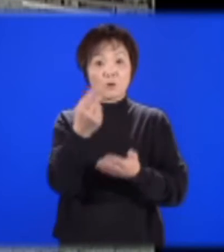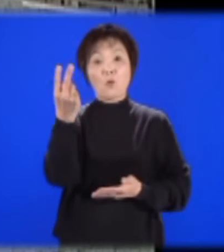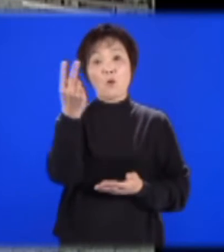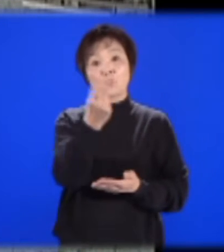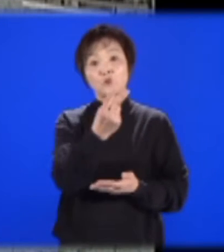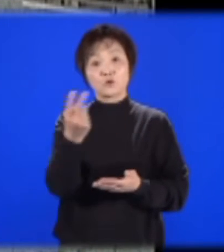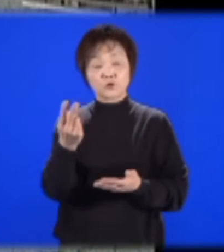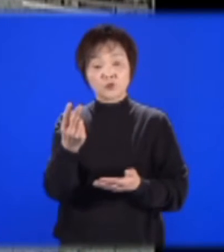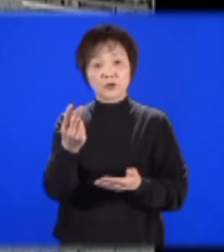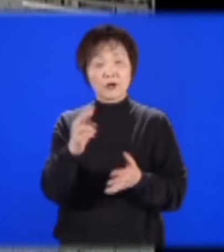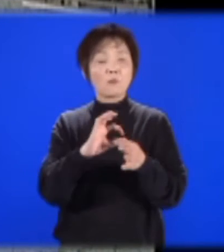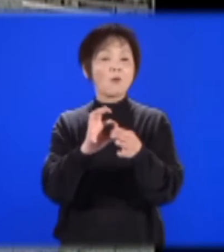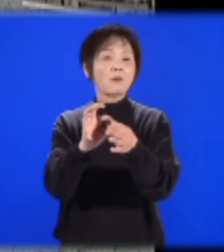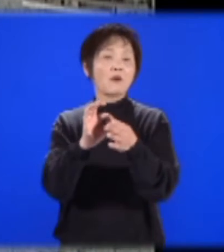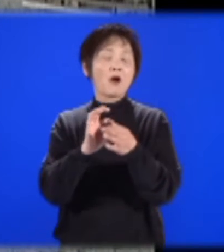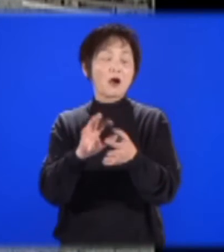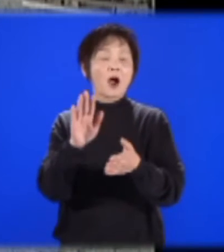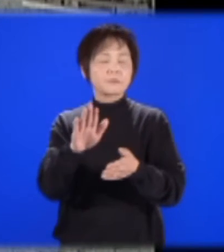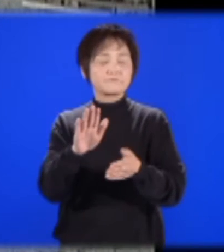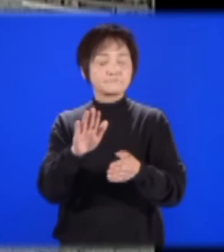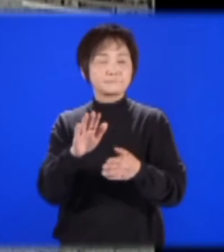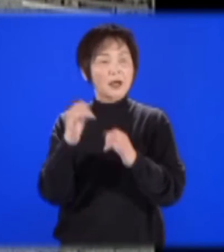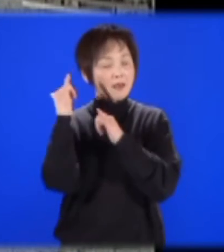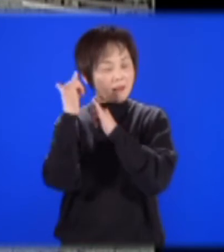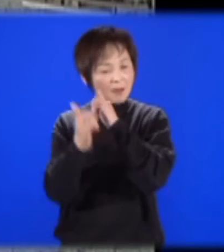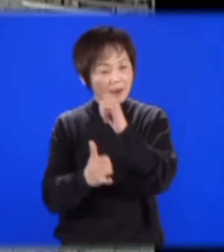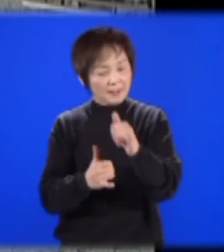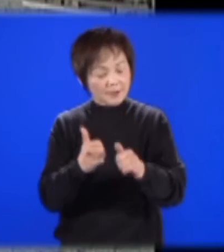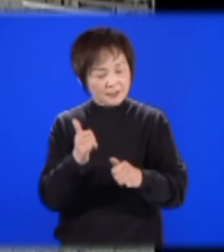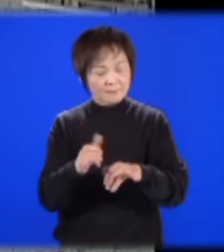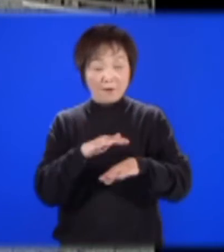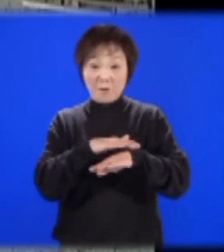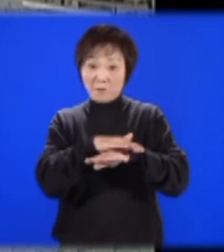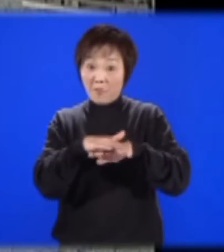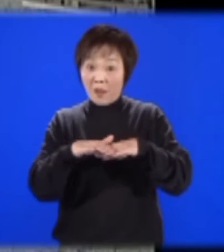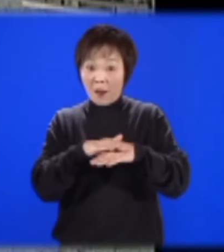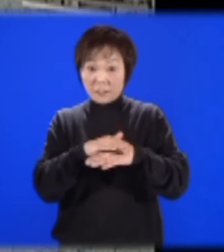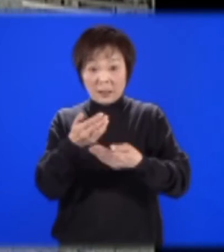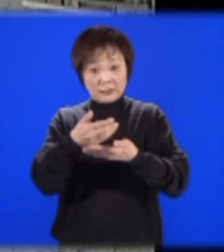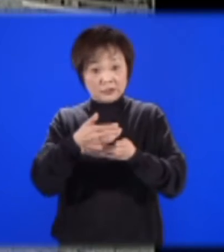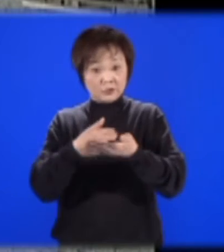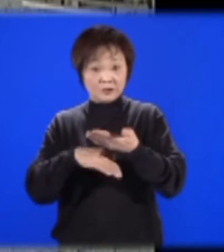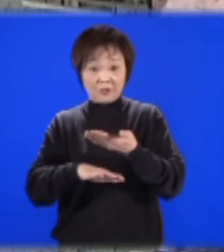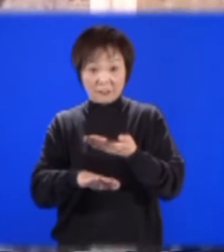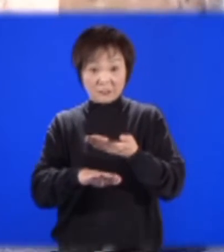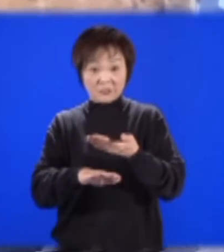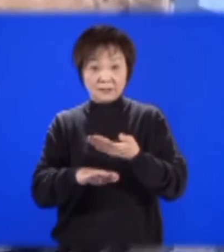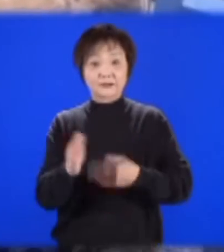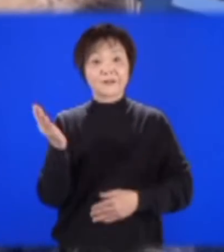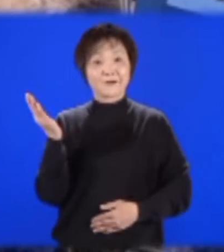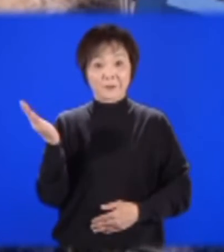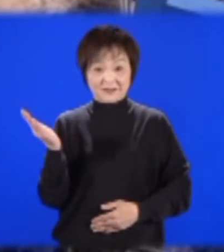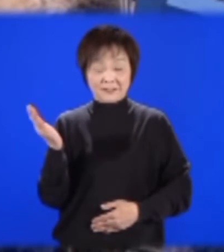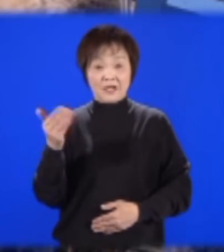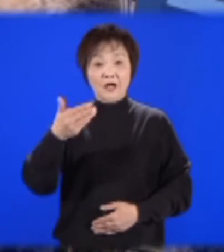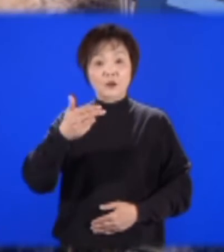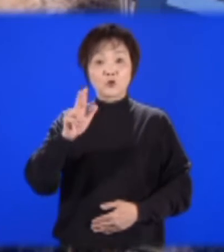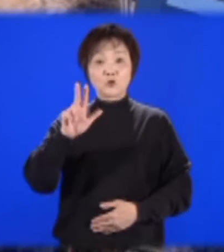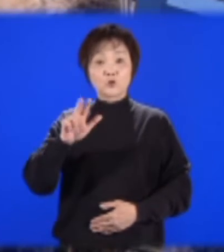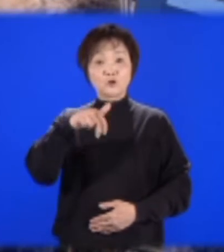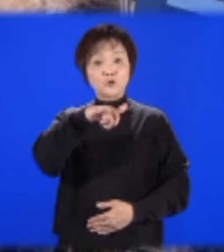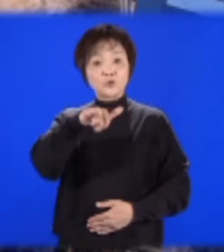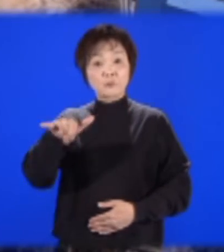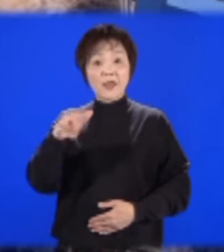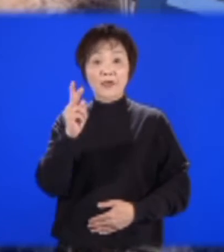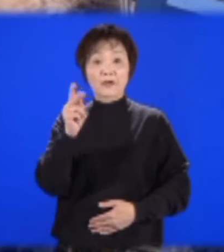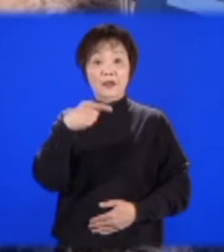天武天皇や聖武天皇にも関係してくる歴史的に重要な遺跡だと言われているのが久留米漢画